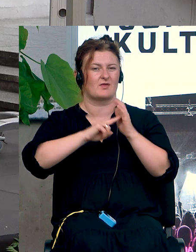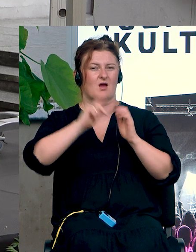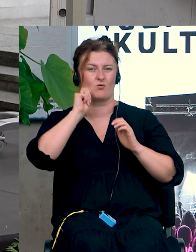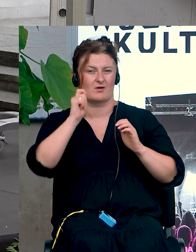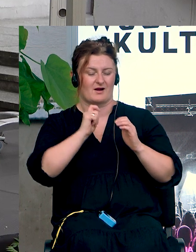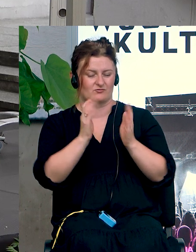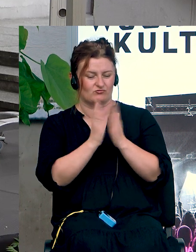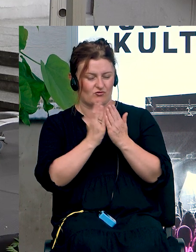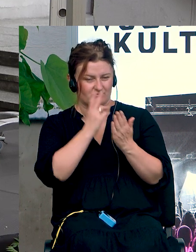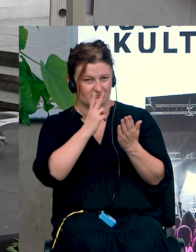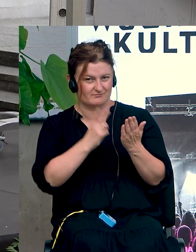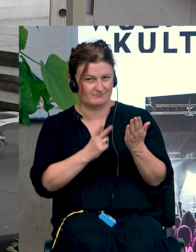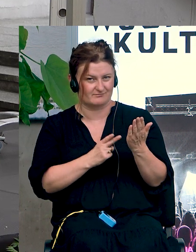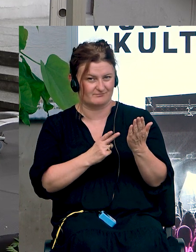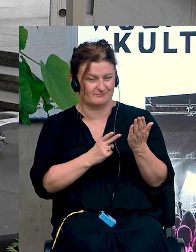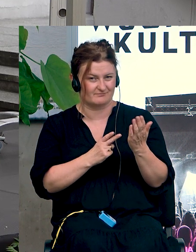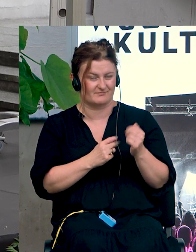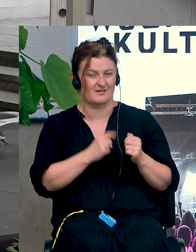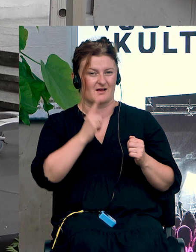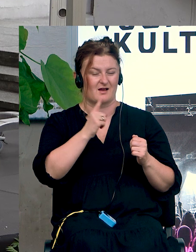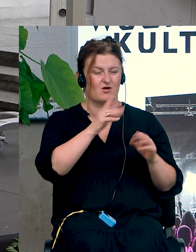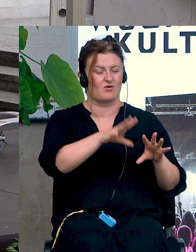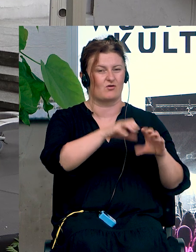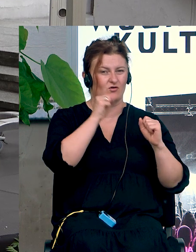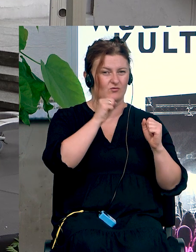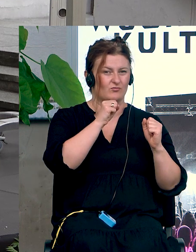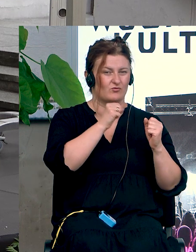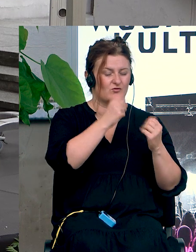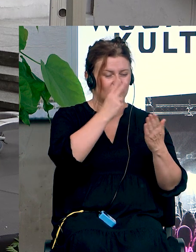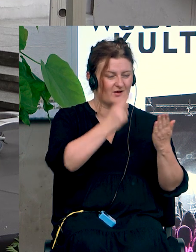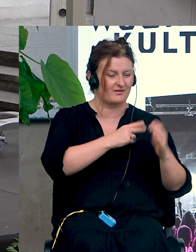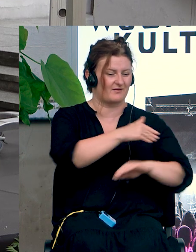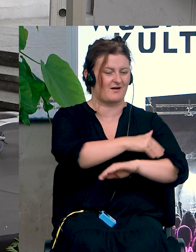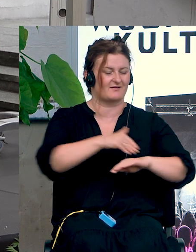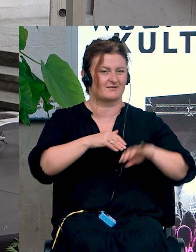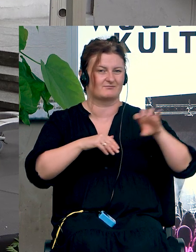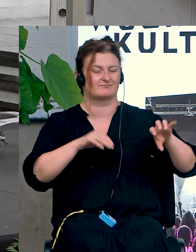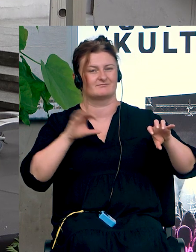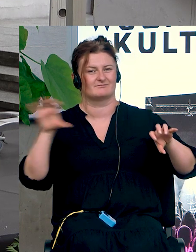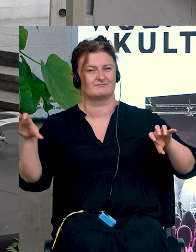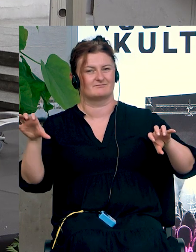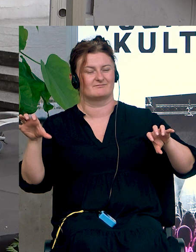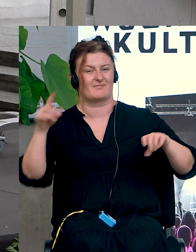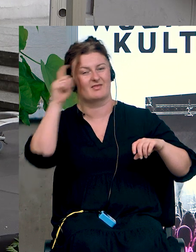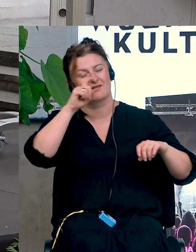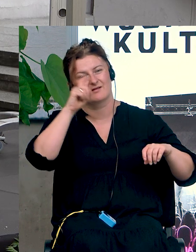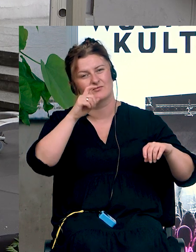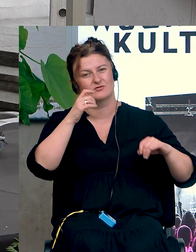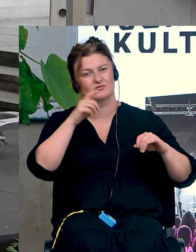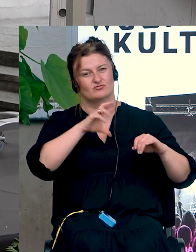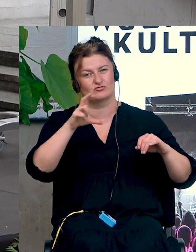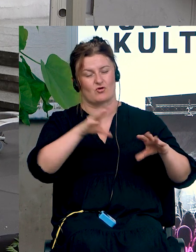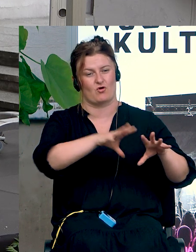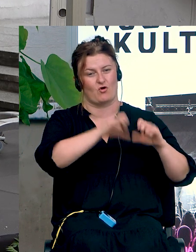książki dotychczasowej, i recepcji właśnie za granicą, czy w Anglii, czy w Niemczech. Czy one się